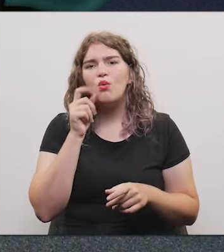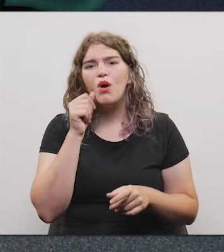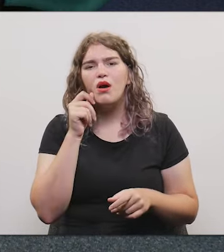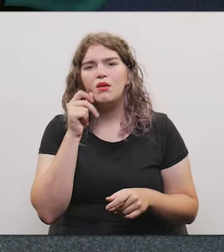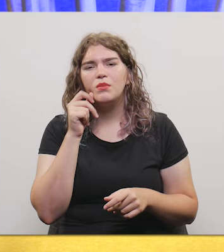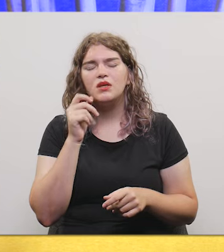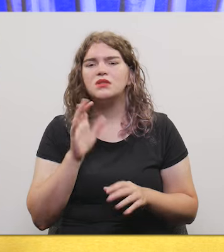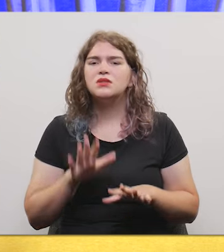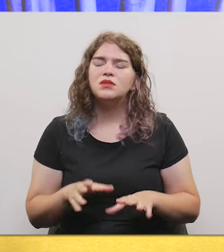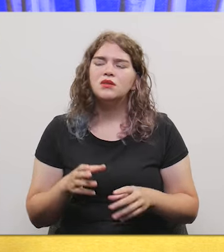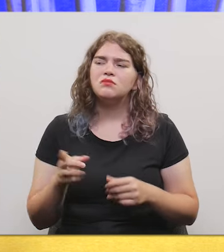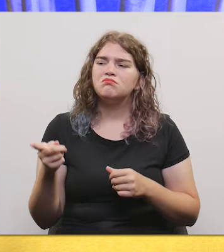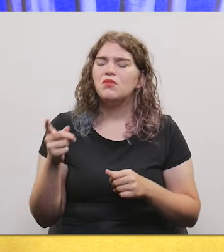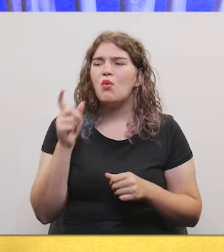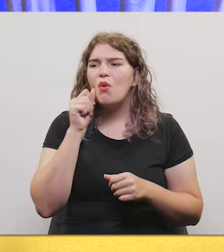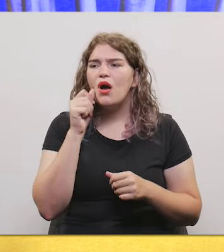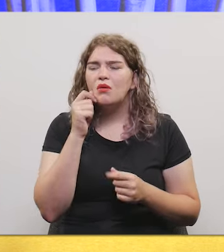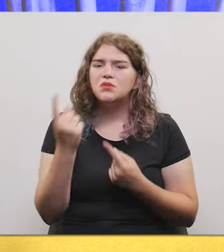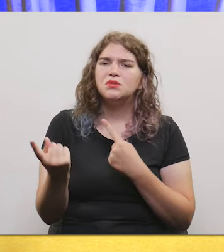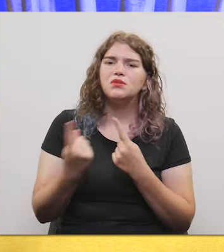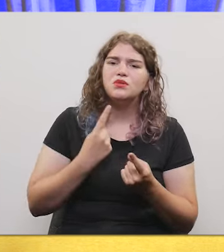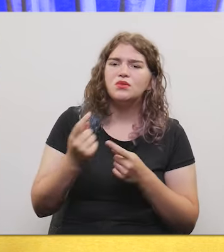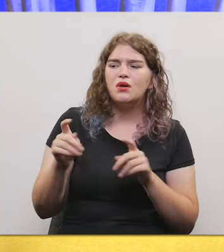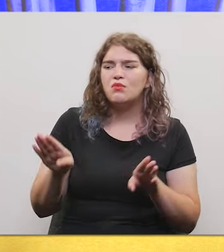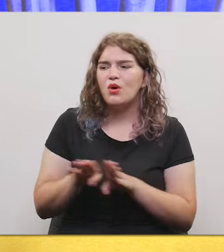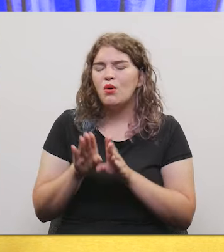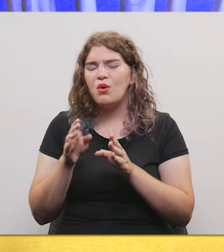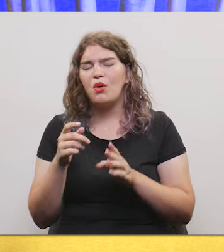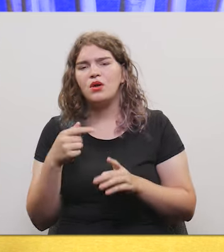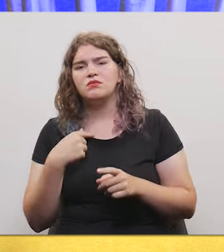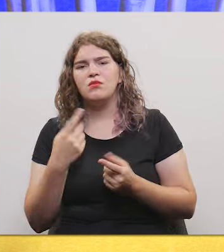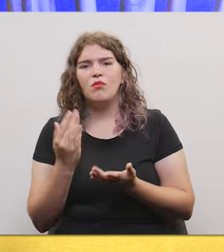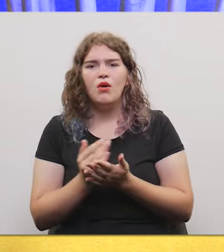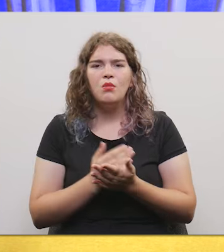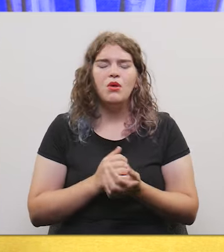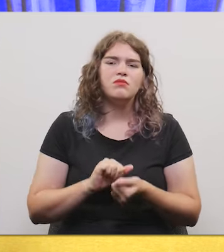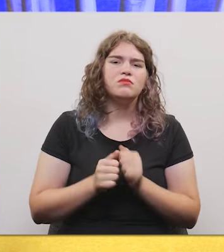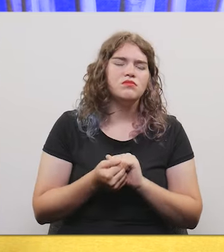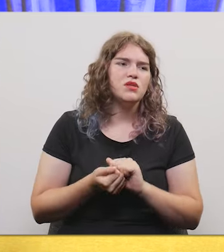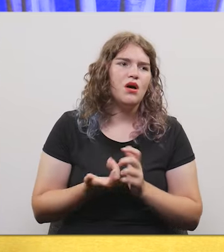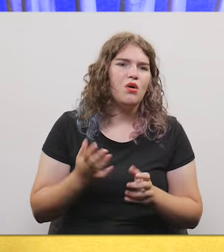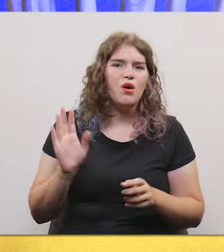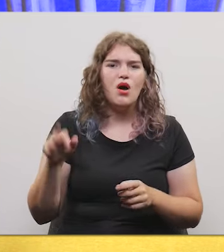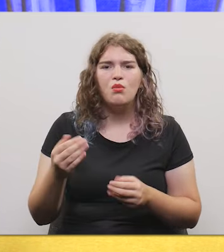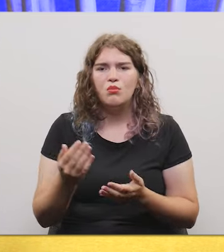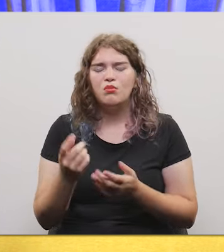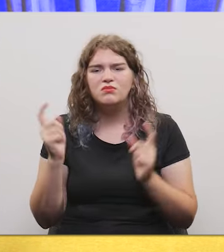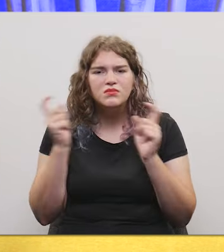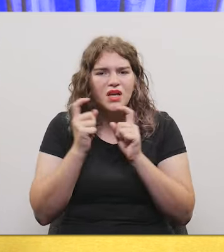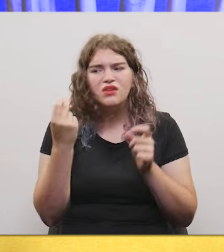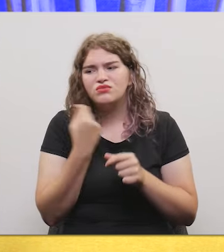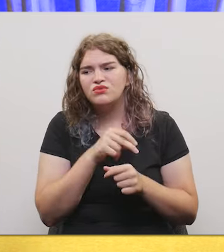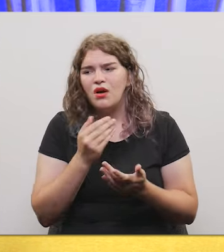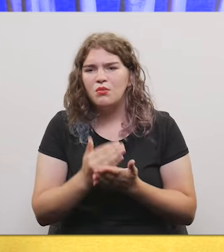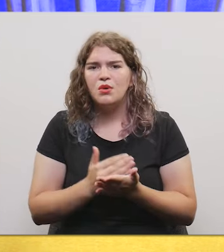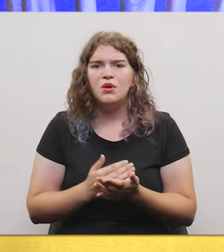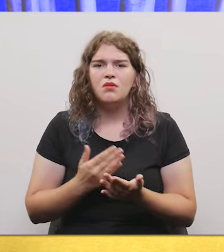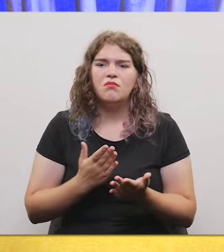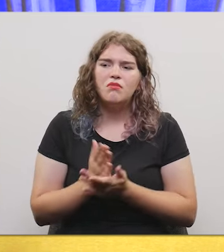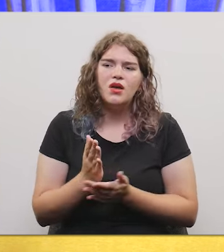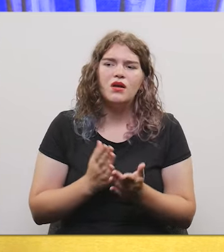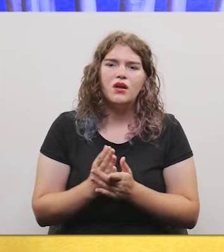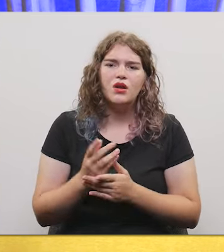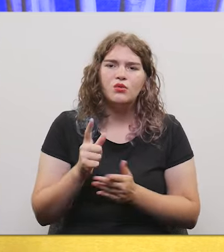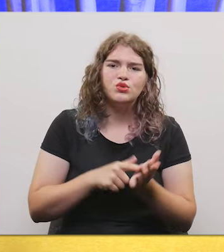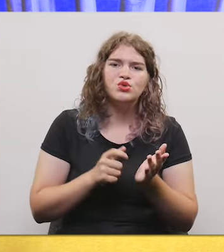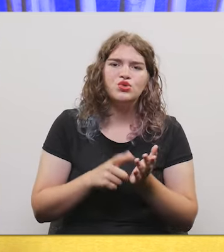deschiderea oamenilor. Stăteam de vorbă cu colegii, veneau să-mi spună problemele sau când aveau vreun necaz sau ceva,